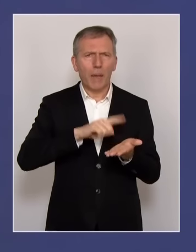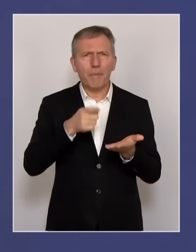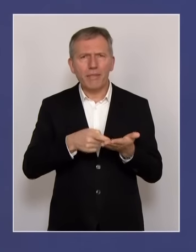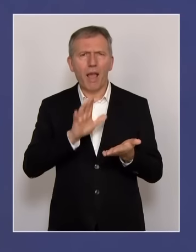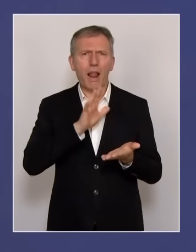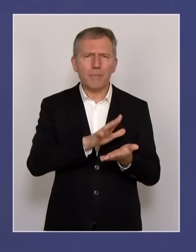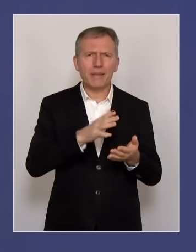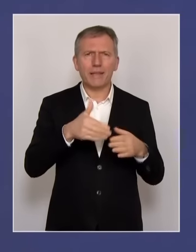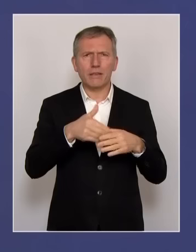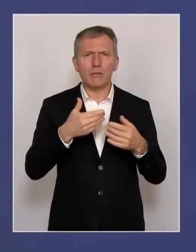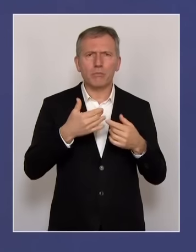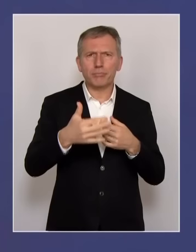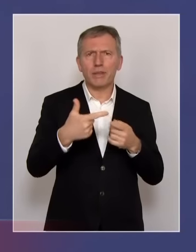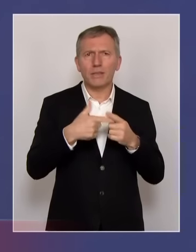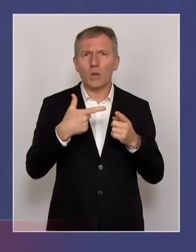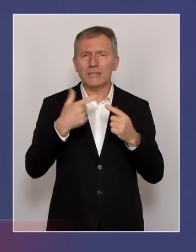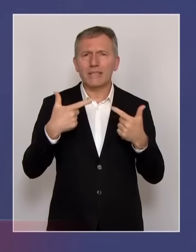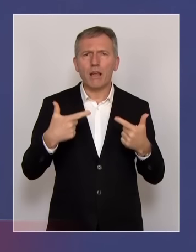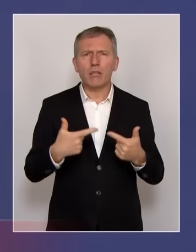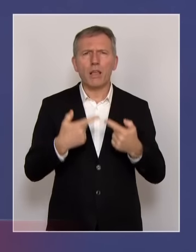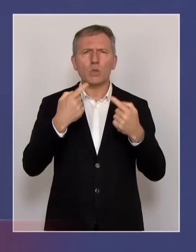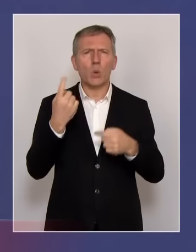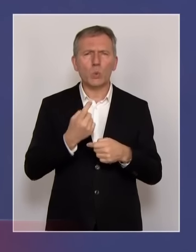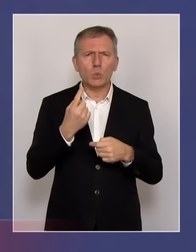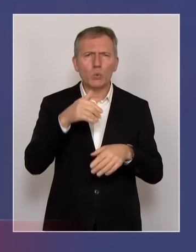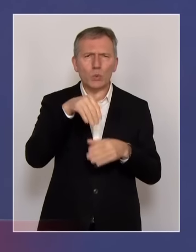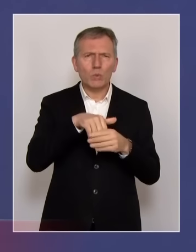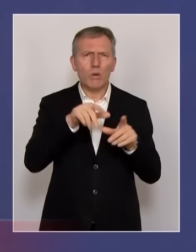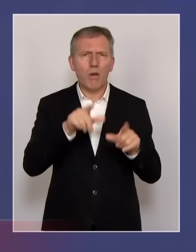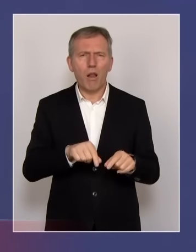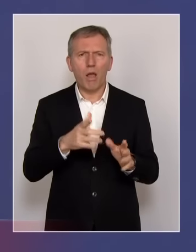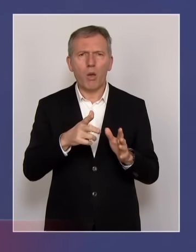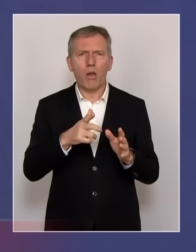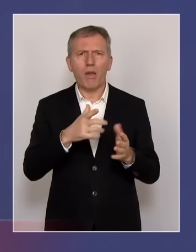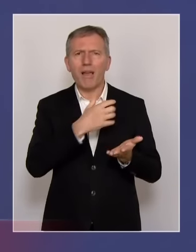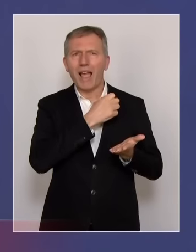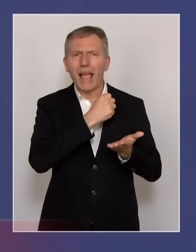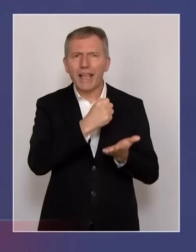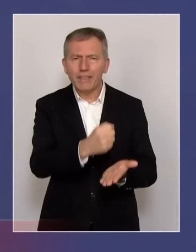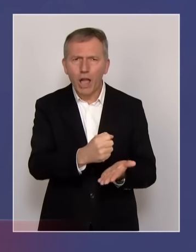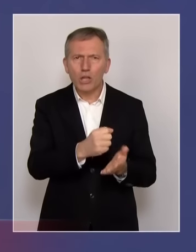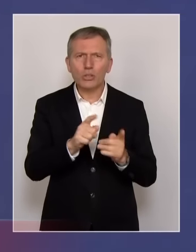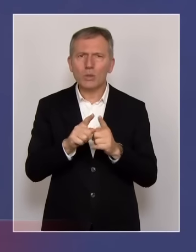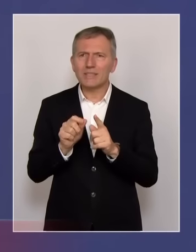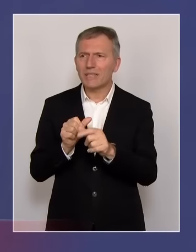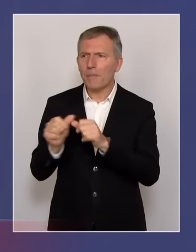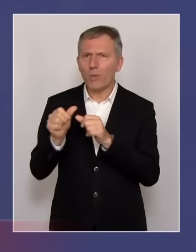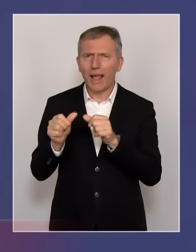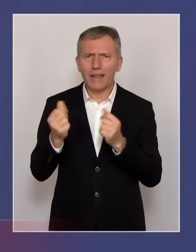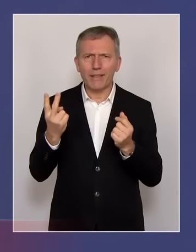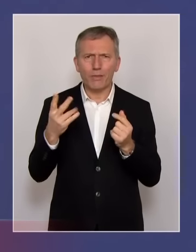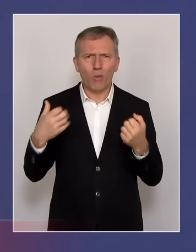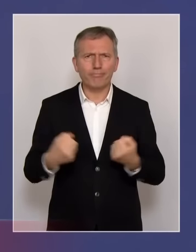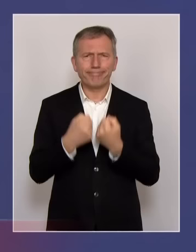et c'est cette tension permanente que nous avons entre l'héritage à transmettre et la modernité qui bouscule